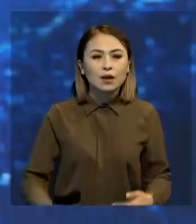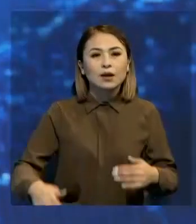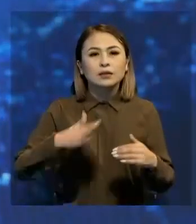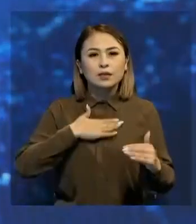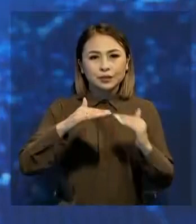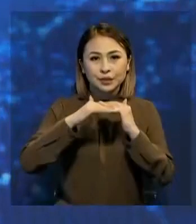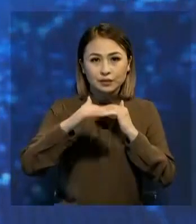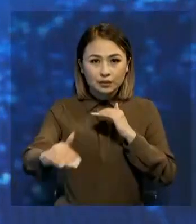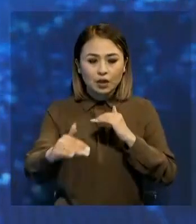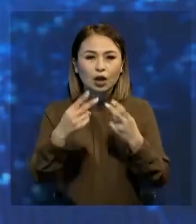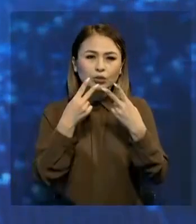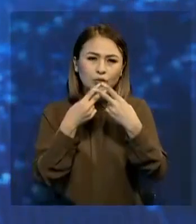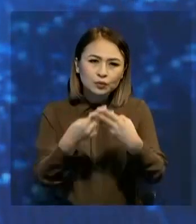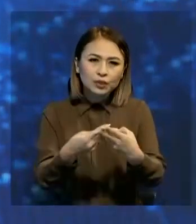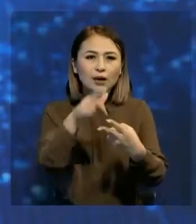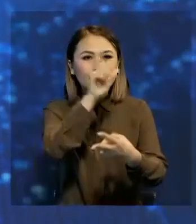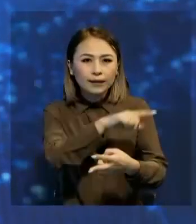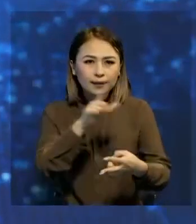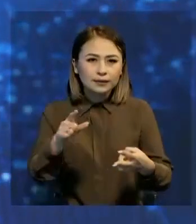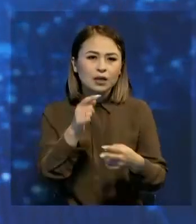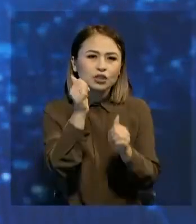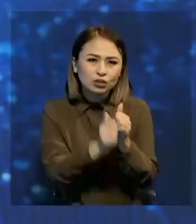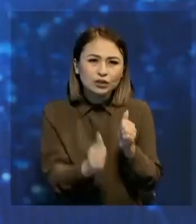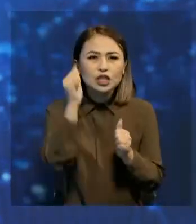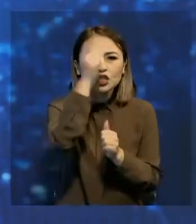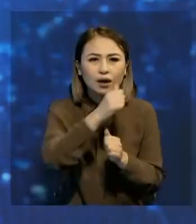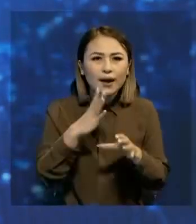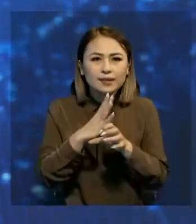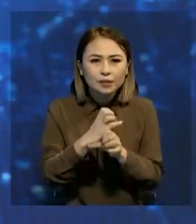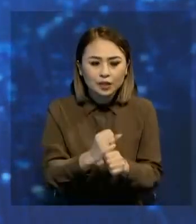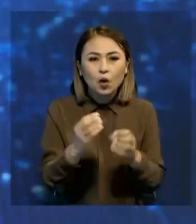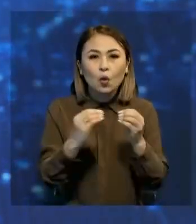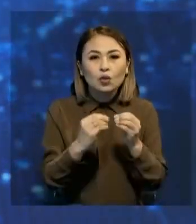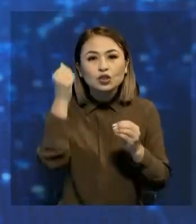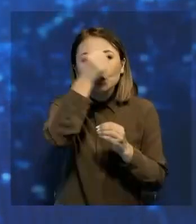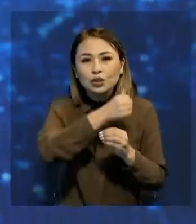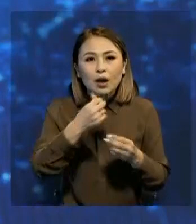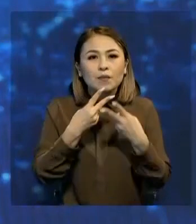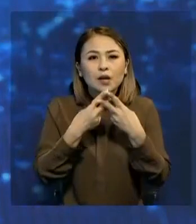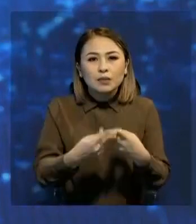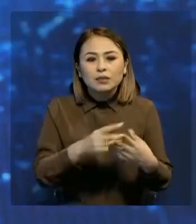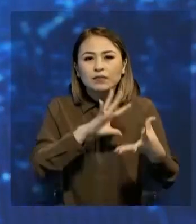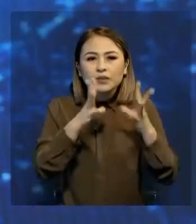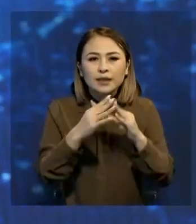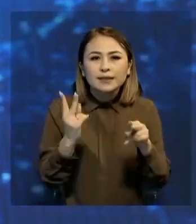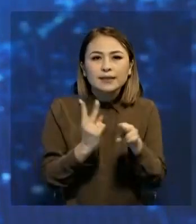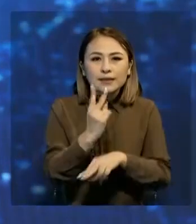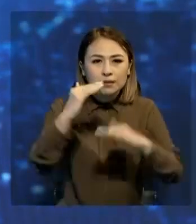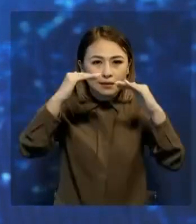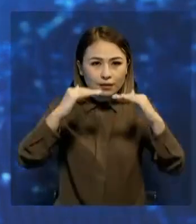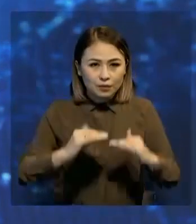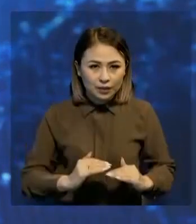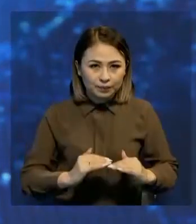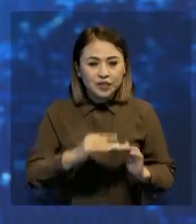Елде түрмеге қамалатындар саны жылдан жылға азайып келеді. Кейінгі 10 жылда абақтыға жабылғандар қатары 2 есе